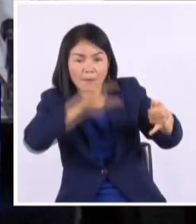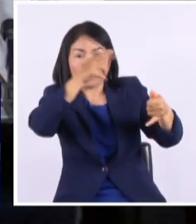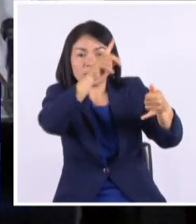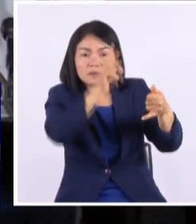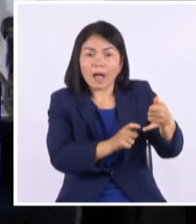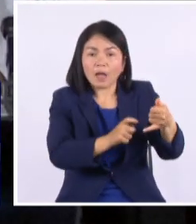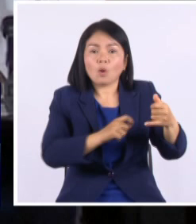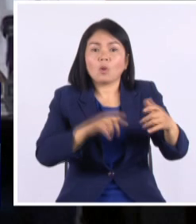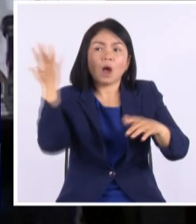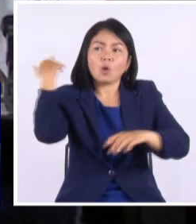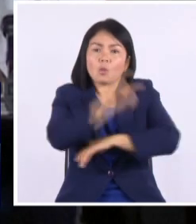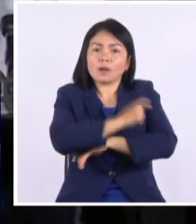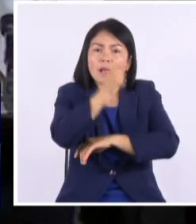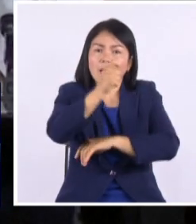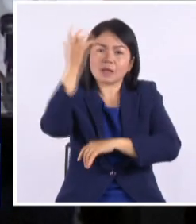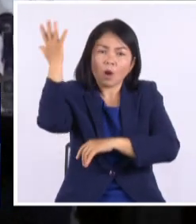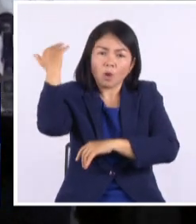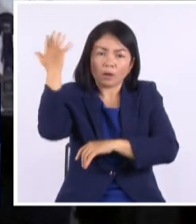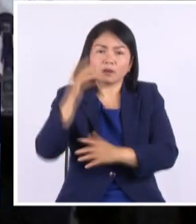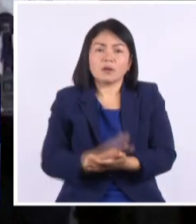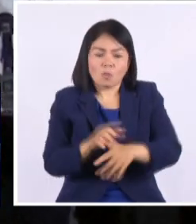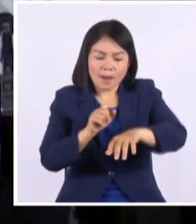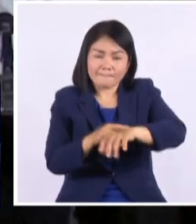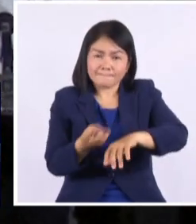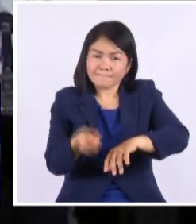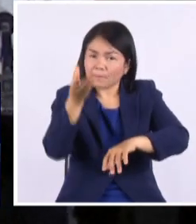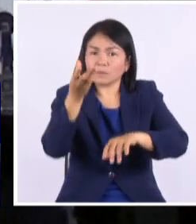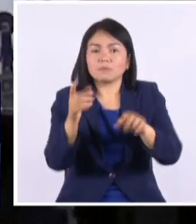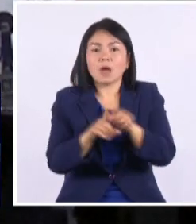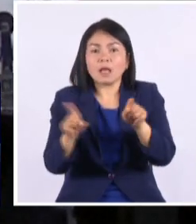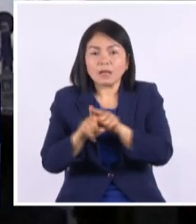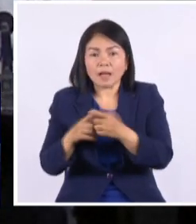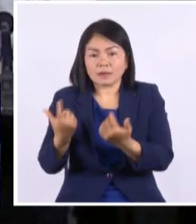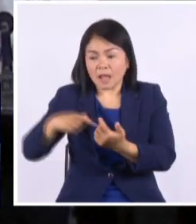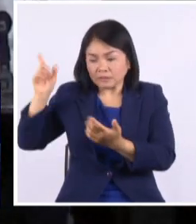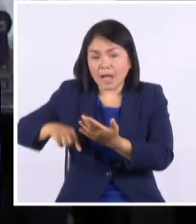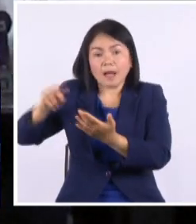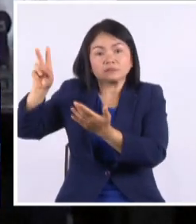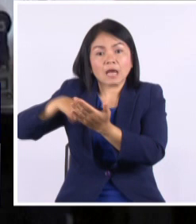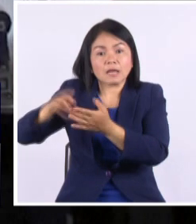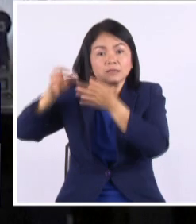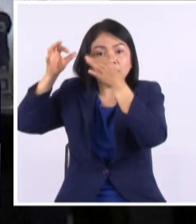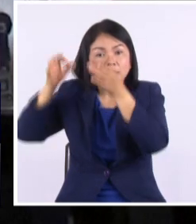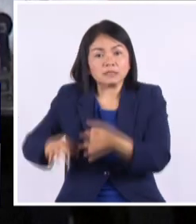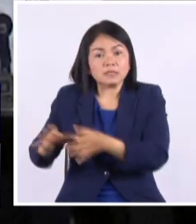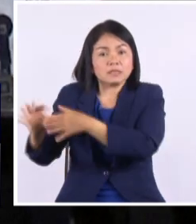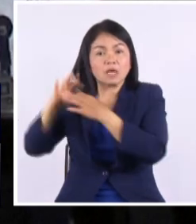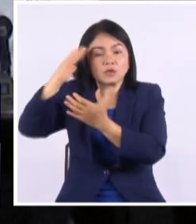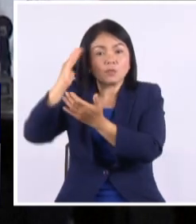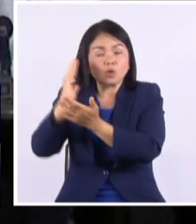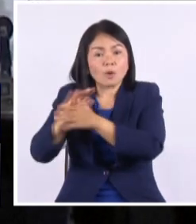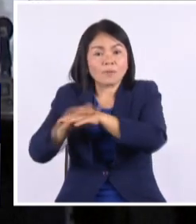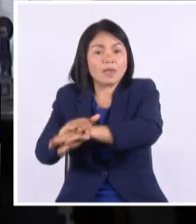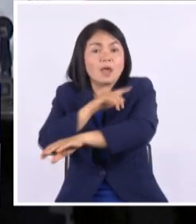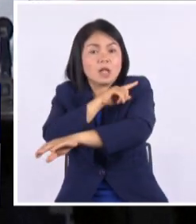ที่ผ่านมาครับเหตุการณ์นั้นเกิดขึ้นไม่กี่นาทีขณะที่ลูกขุนในรักเมโซต้านั้นมีคำตัดสินคดีตำรวจผิวขาว